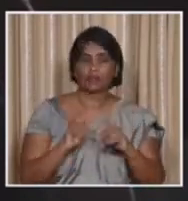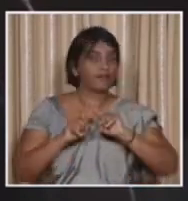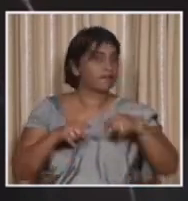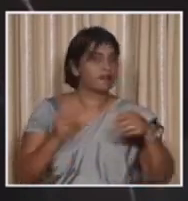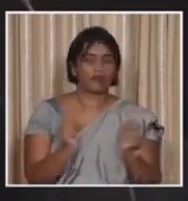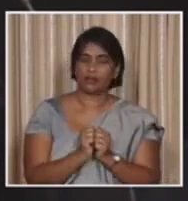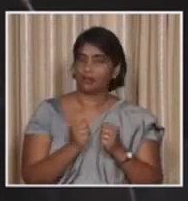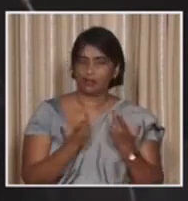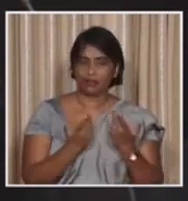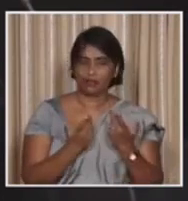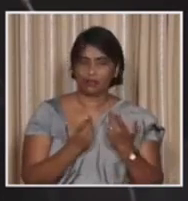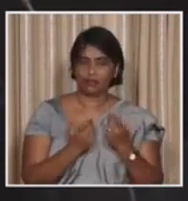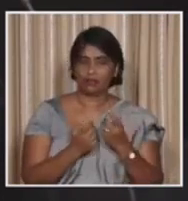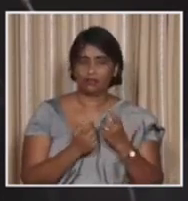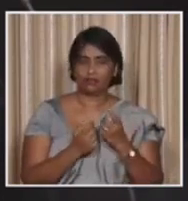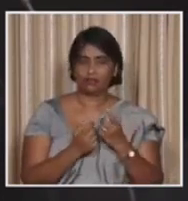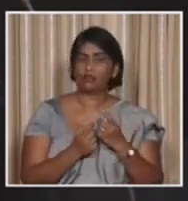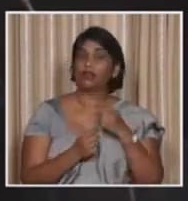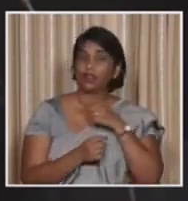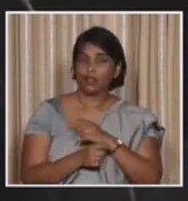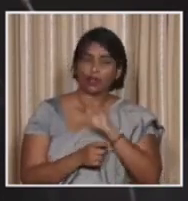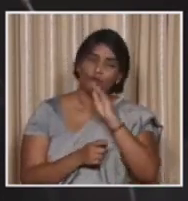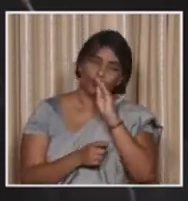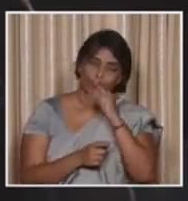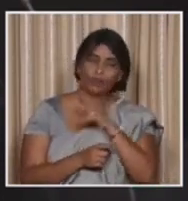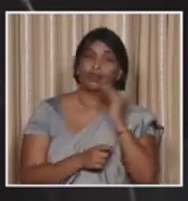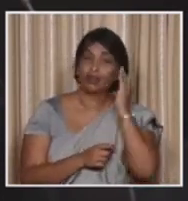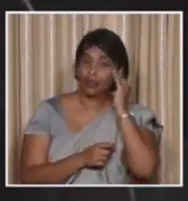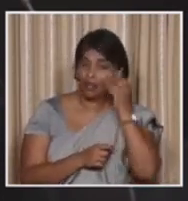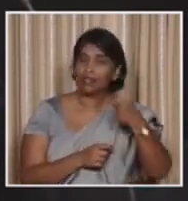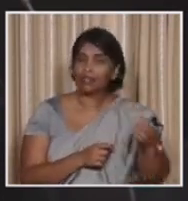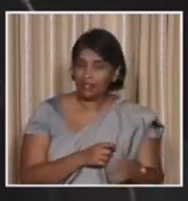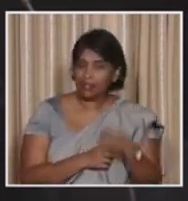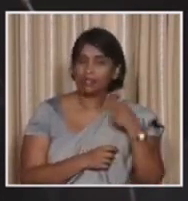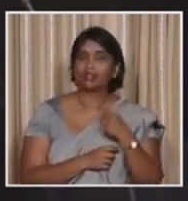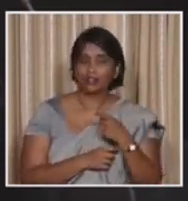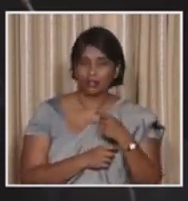වෙන කරන්න දෙයක් නැහැ. අඩුම තරමේ